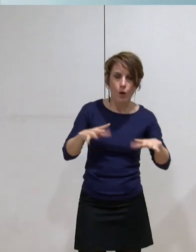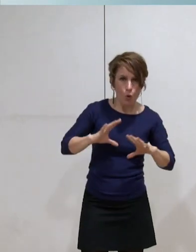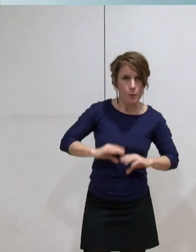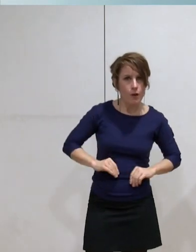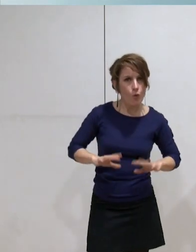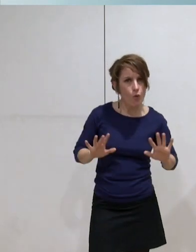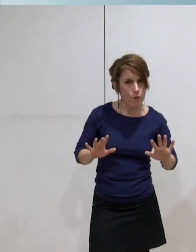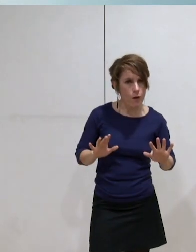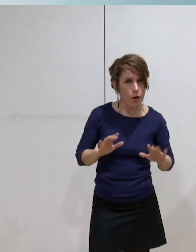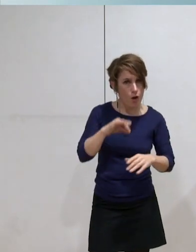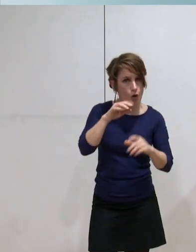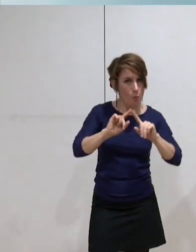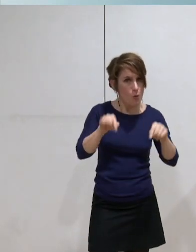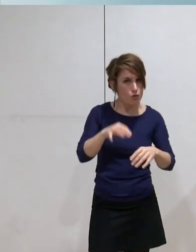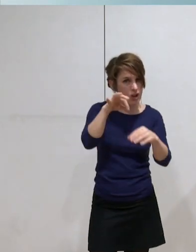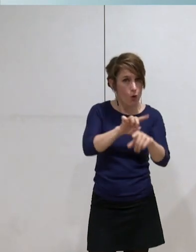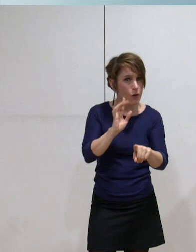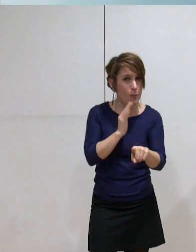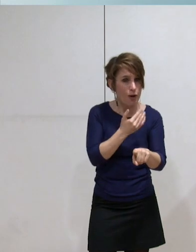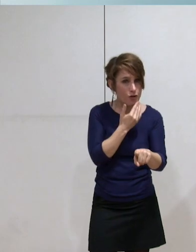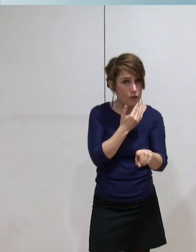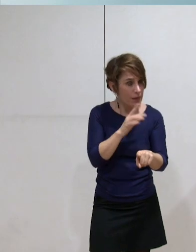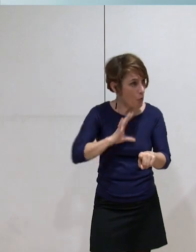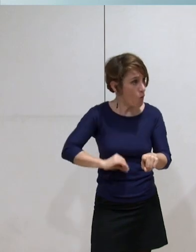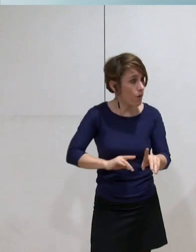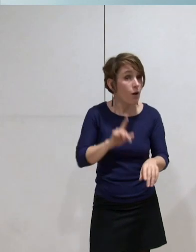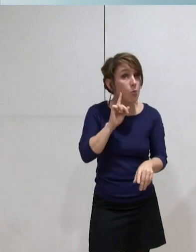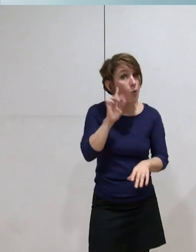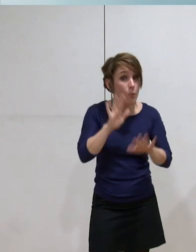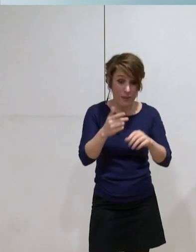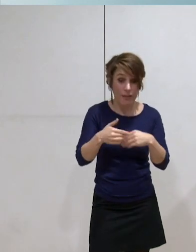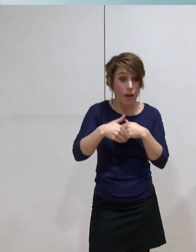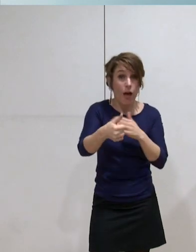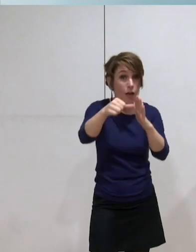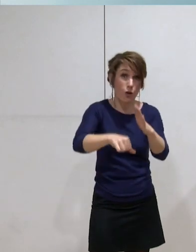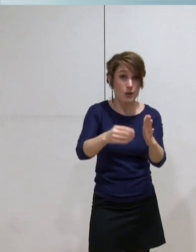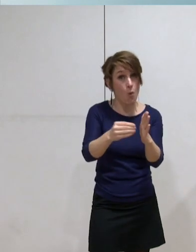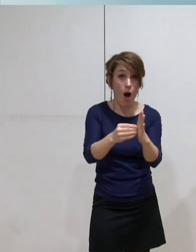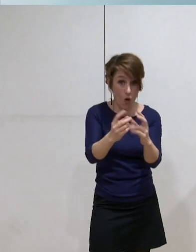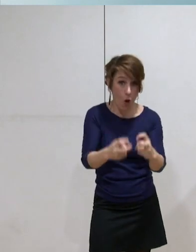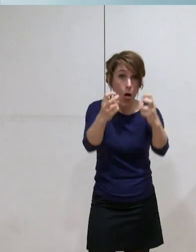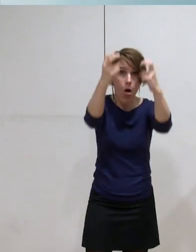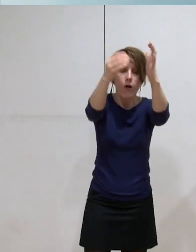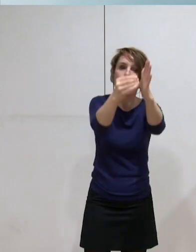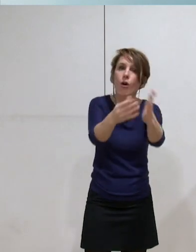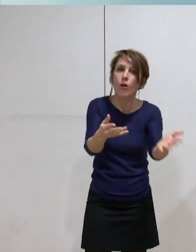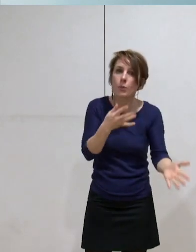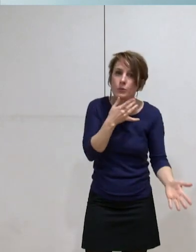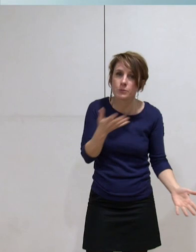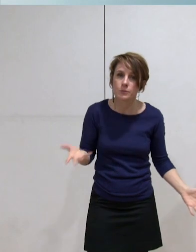votons pas le budget au mois de janvier parce que peut-être que la facture serait encore plus lourde